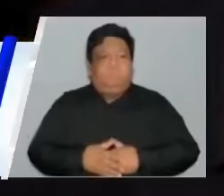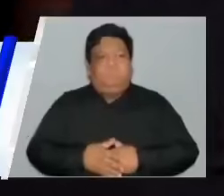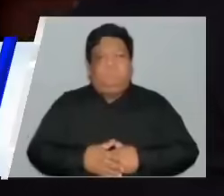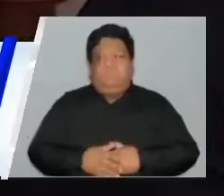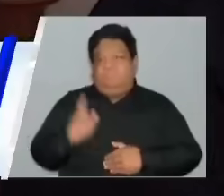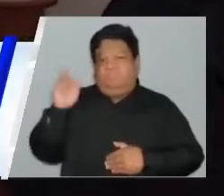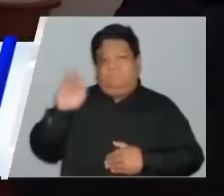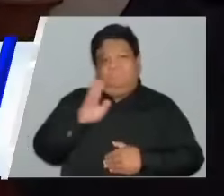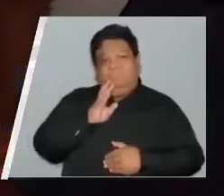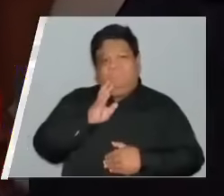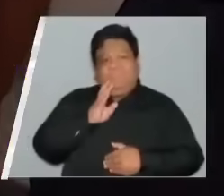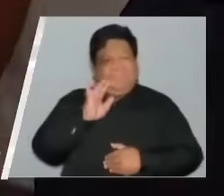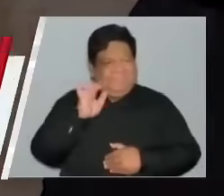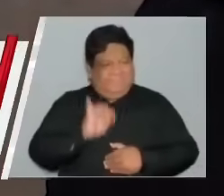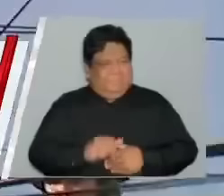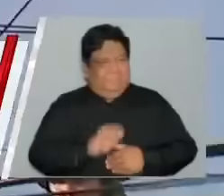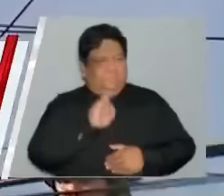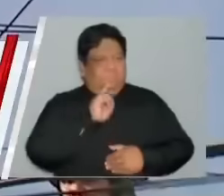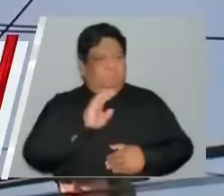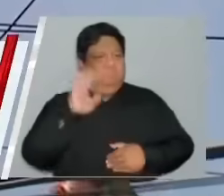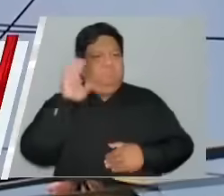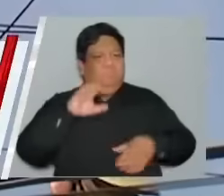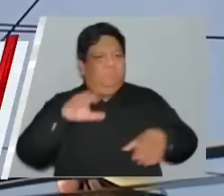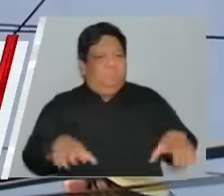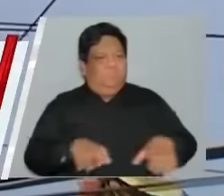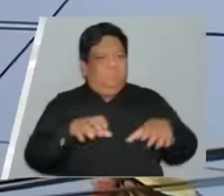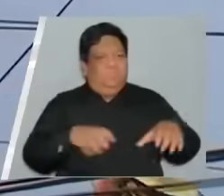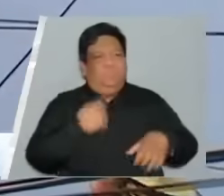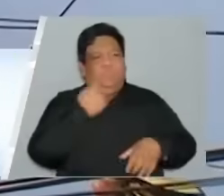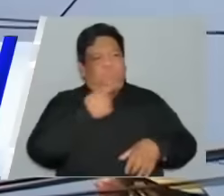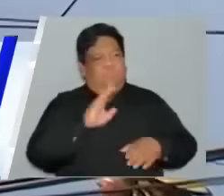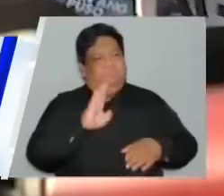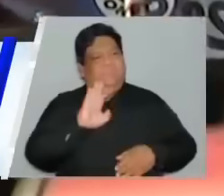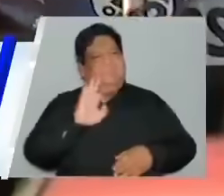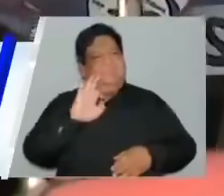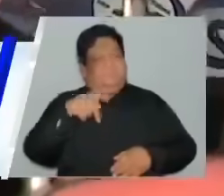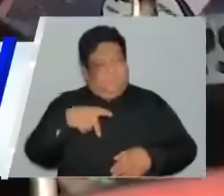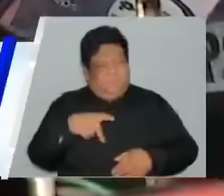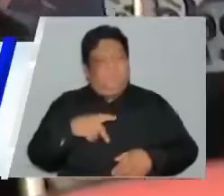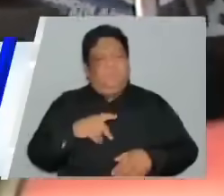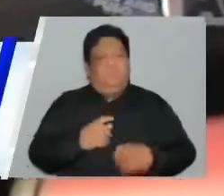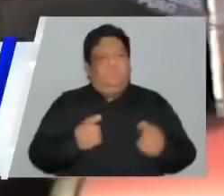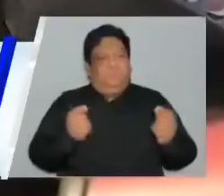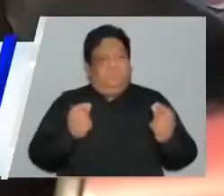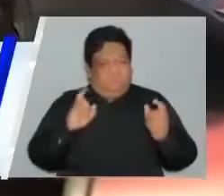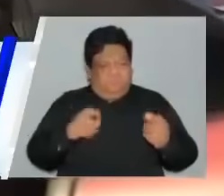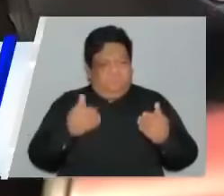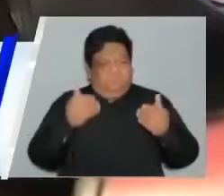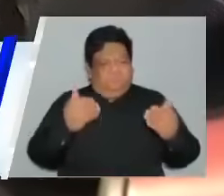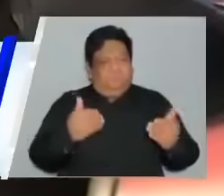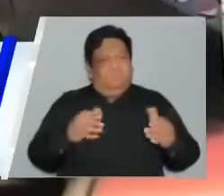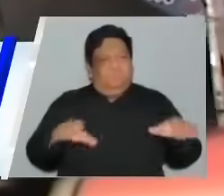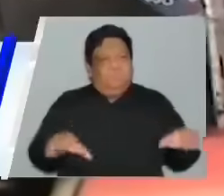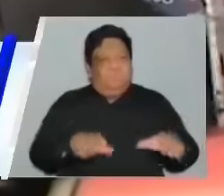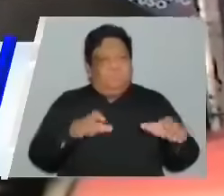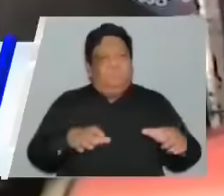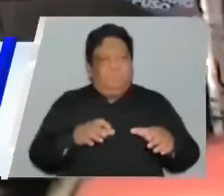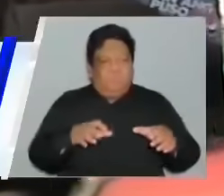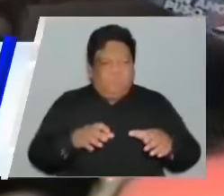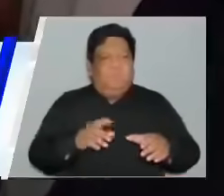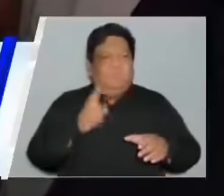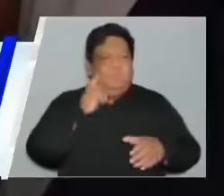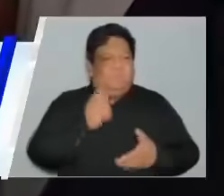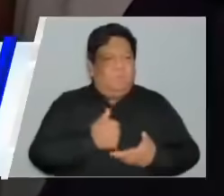ating mga kagawaran ng pamatay sunog. Kaya po kailangan gampanan, para kailangan pusuklian ng ating mga mamamayan